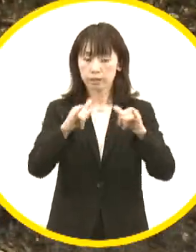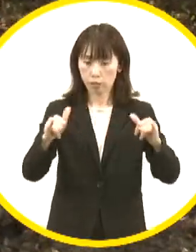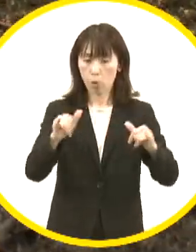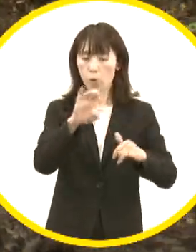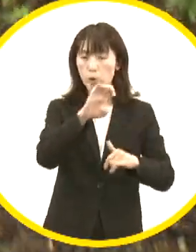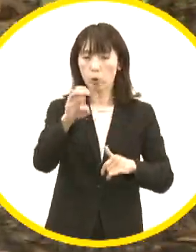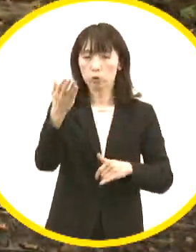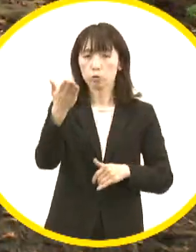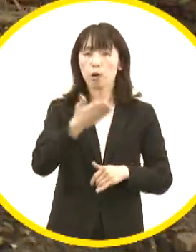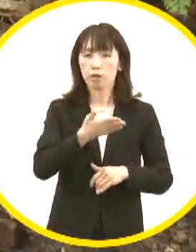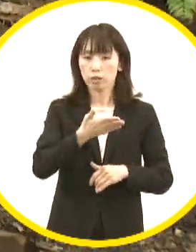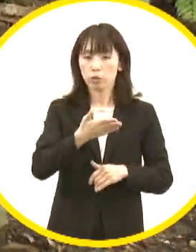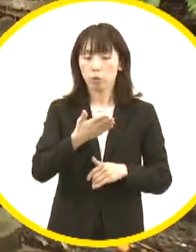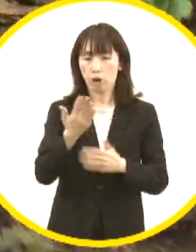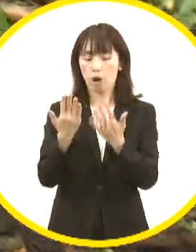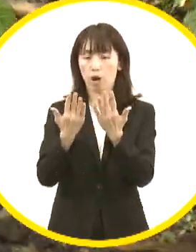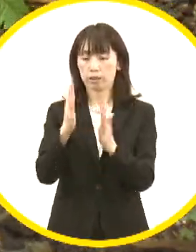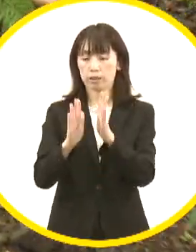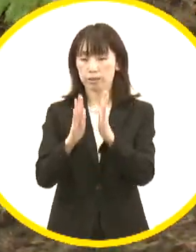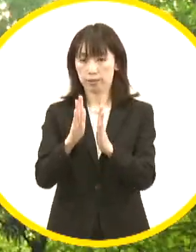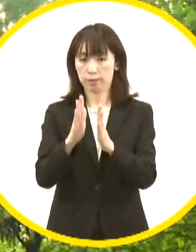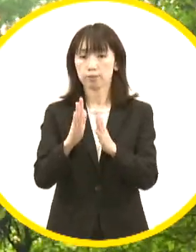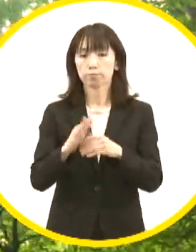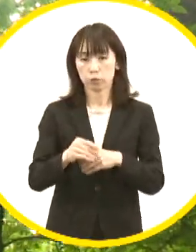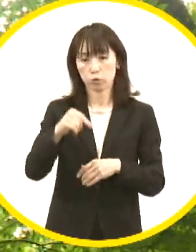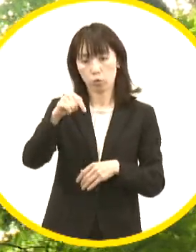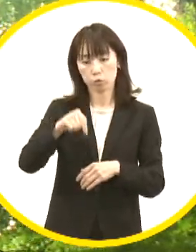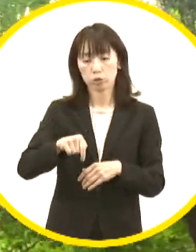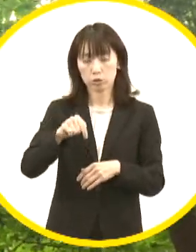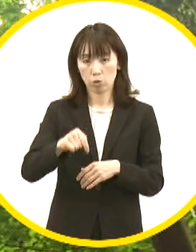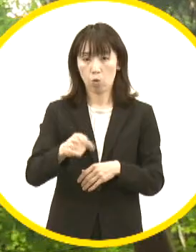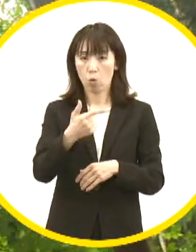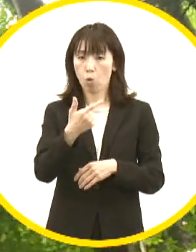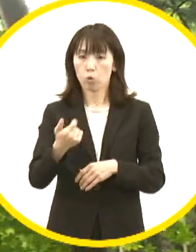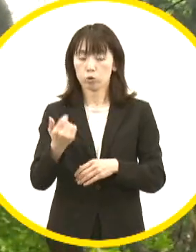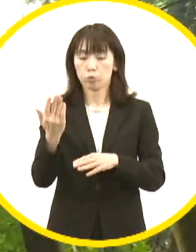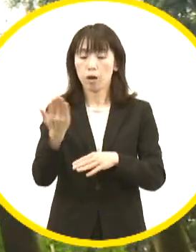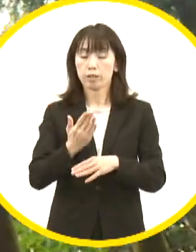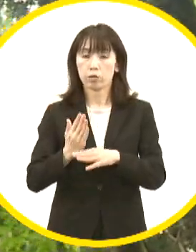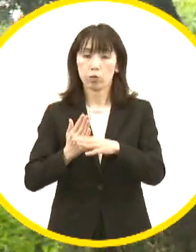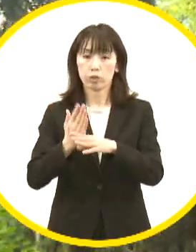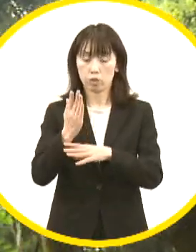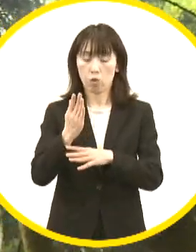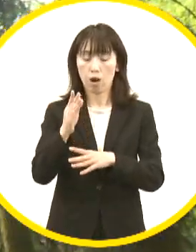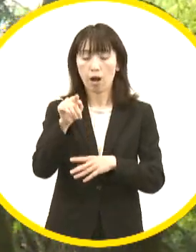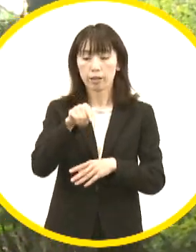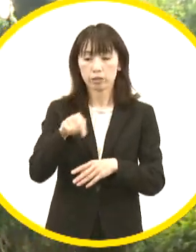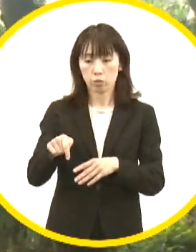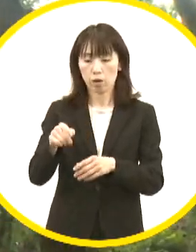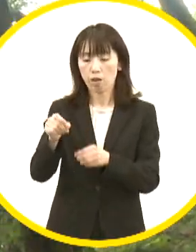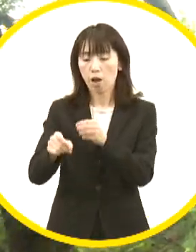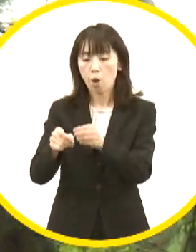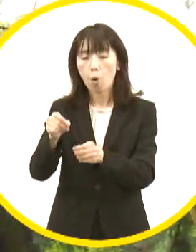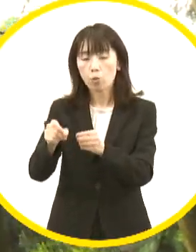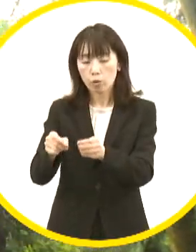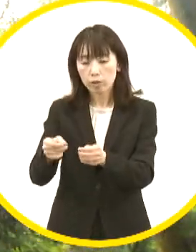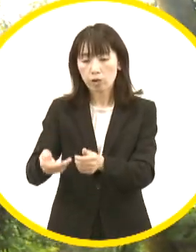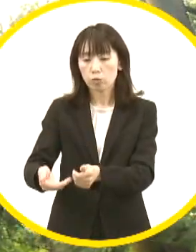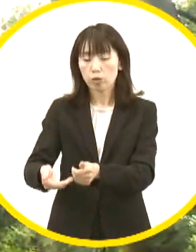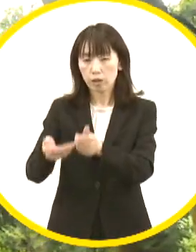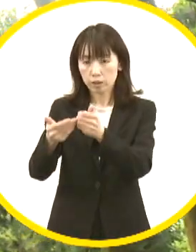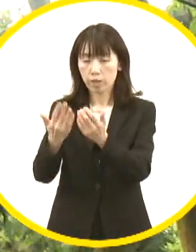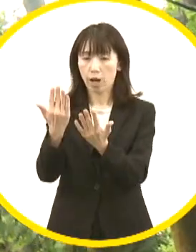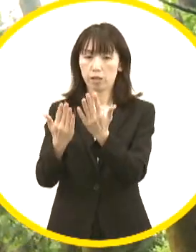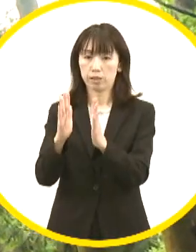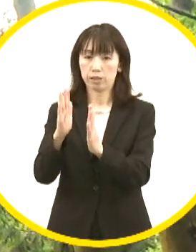そ 40% の森林が占めてるんです。でそのうちの6割以上は人が苗を植えて育ててき